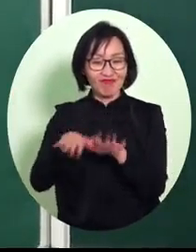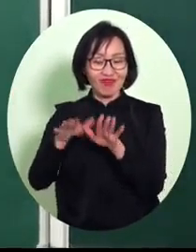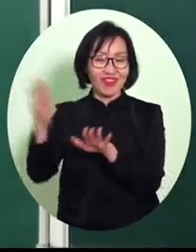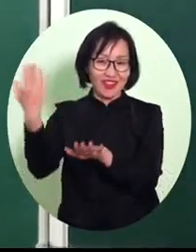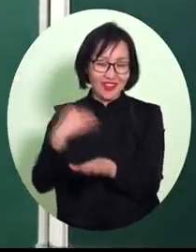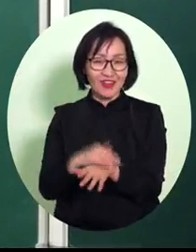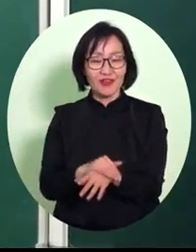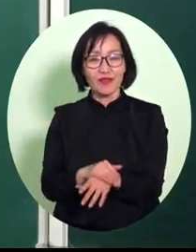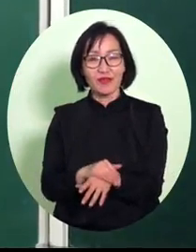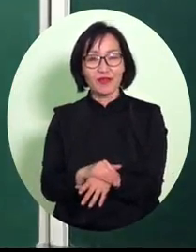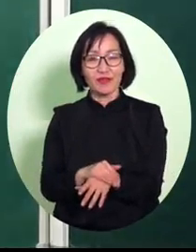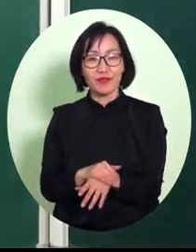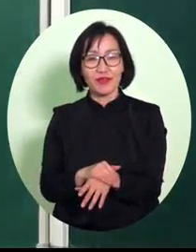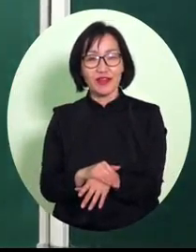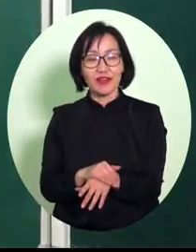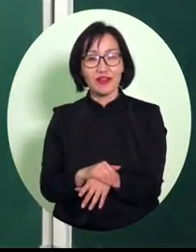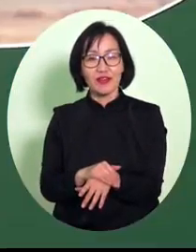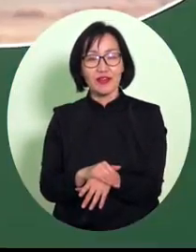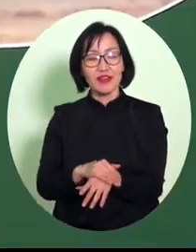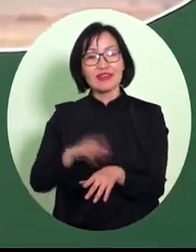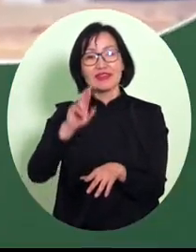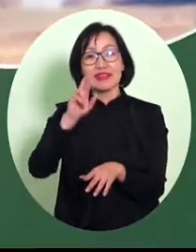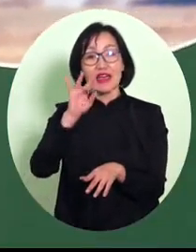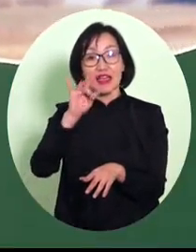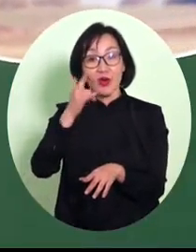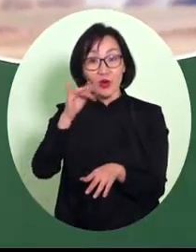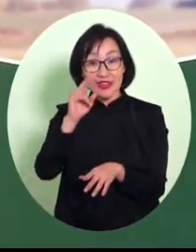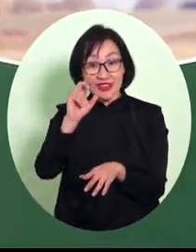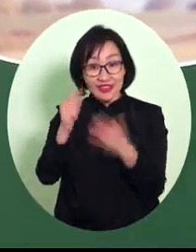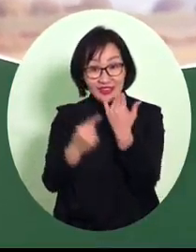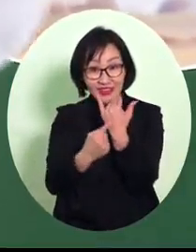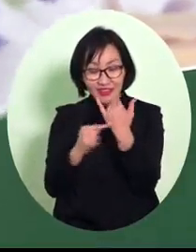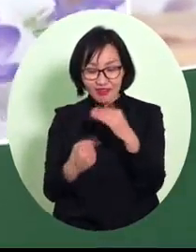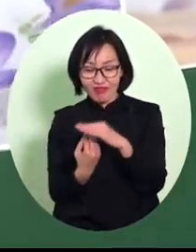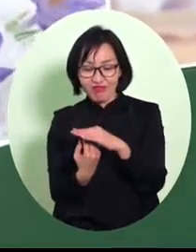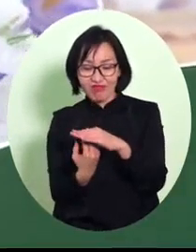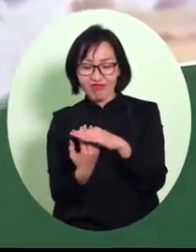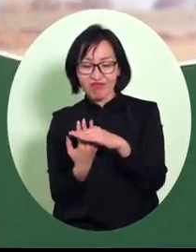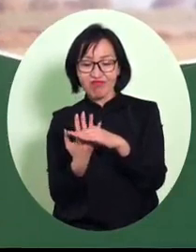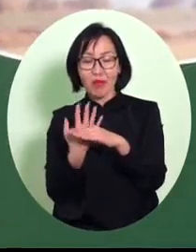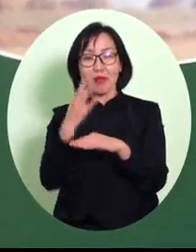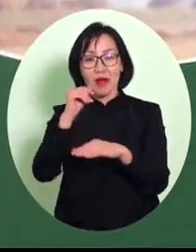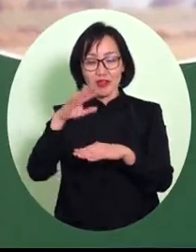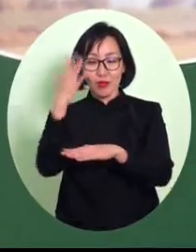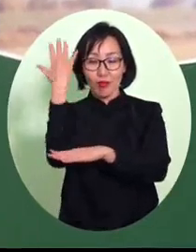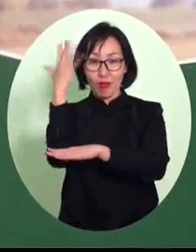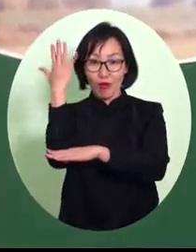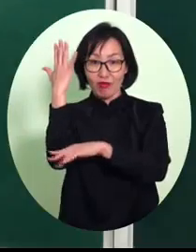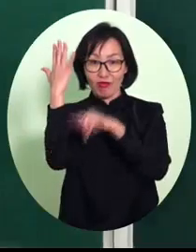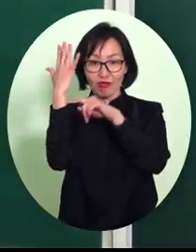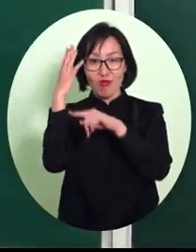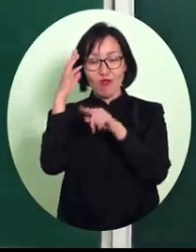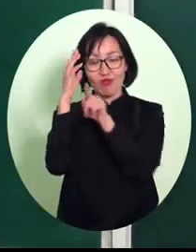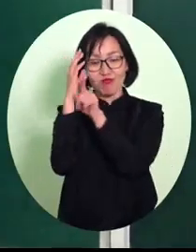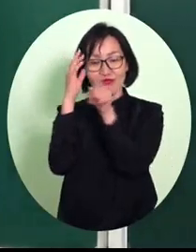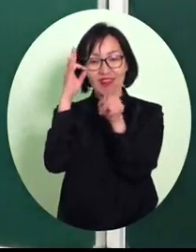вүлээ? Мөн хаврын үлрэлд өө зүтэй яргуу дэлбэлдэг. Мөн модны мөчөр нахиалж